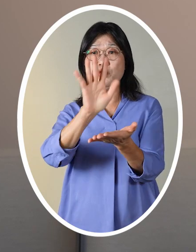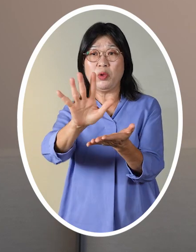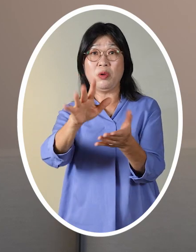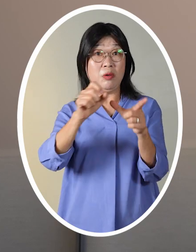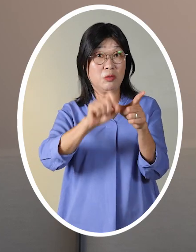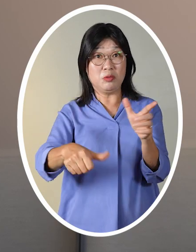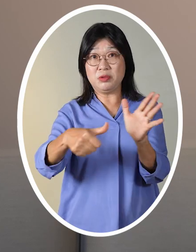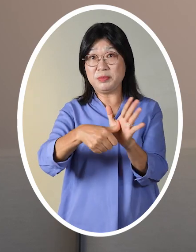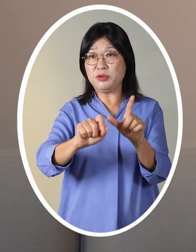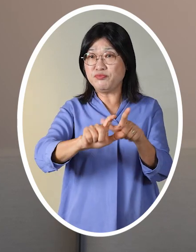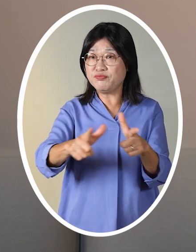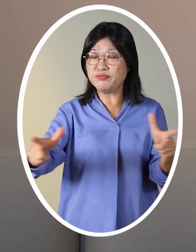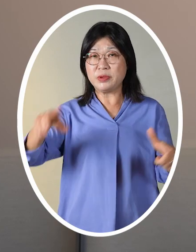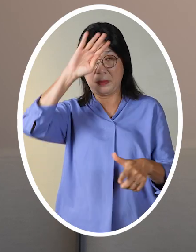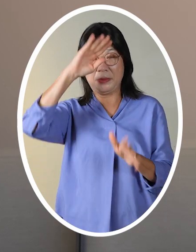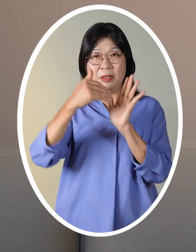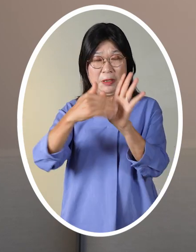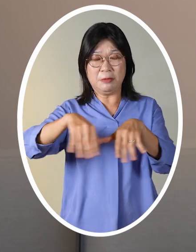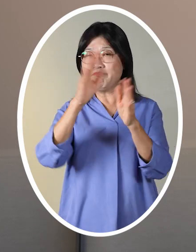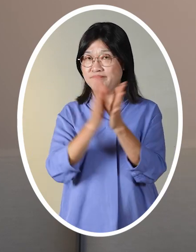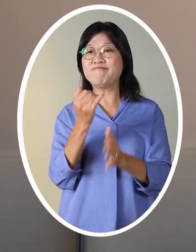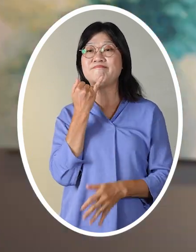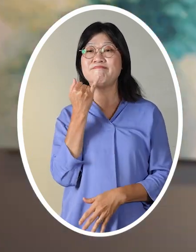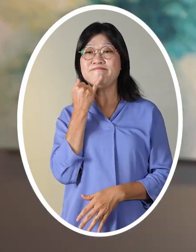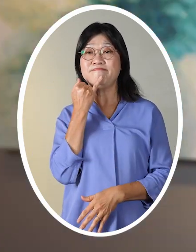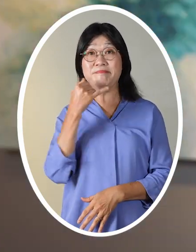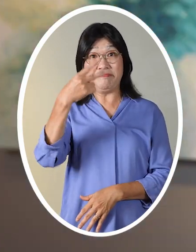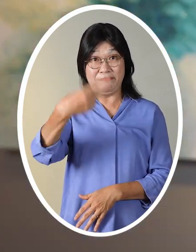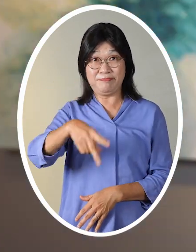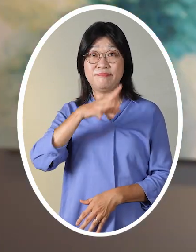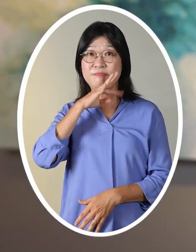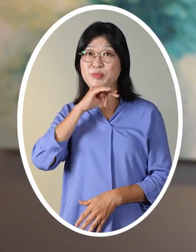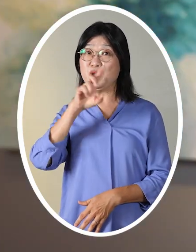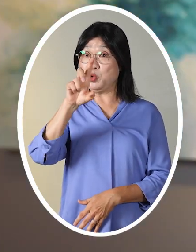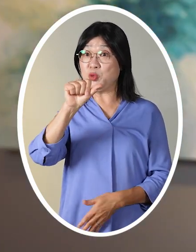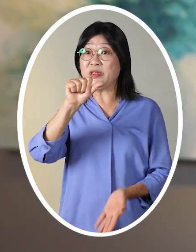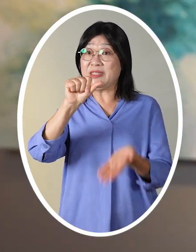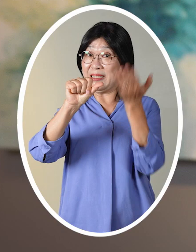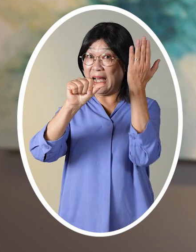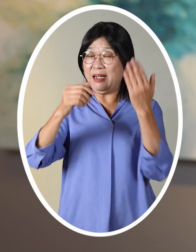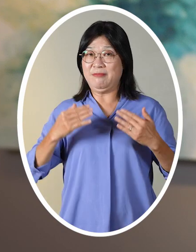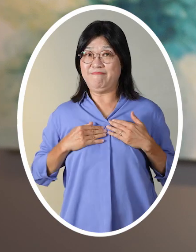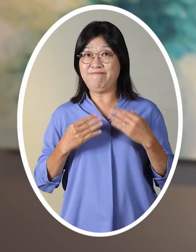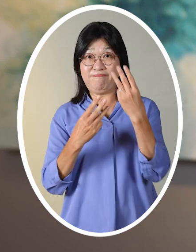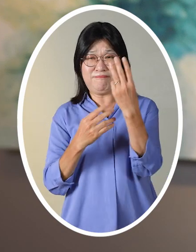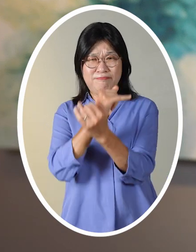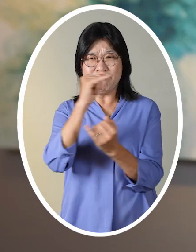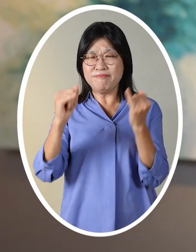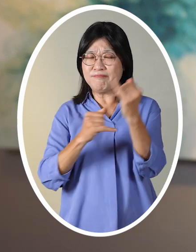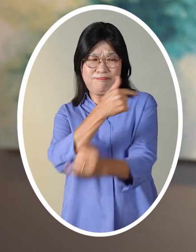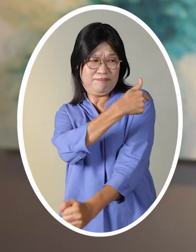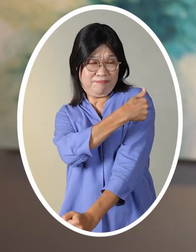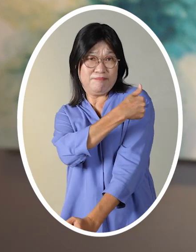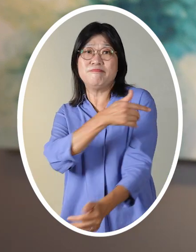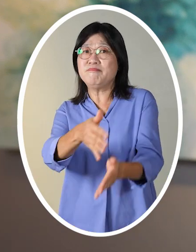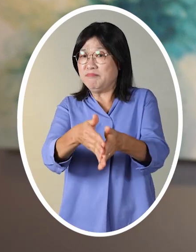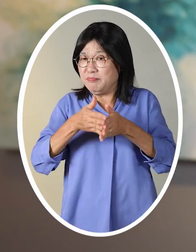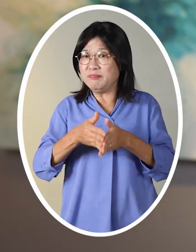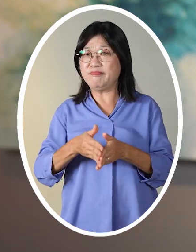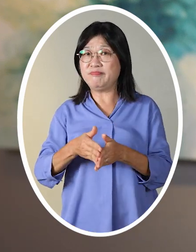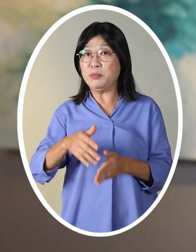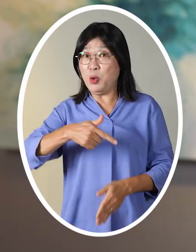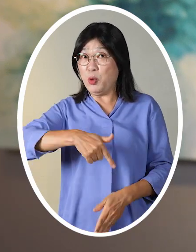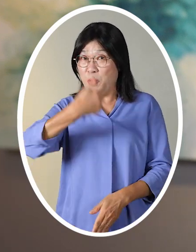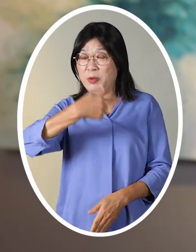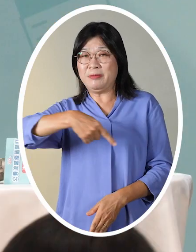的，不管是哪个厂牌都有保护力。还有65岁以上的朋友，记得再打肺炎链